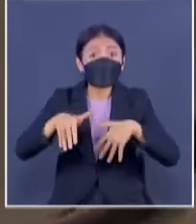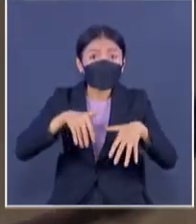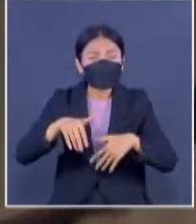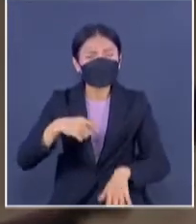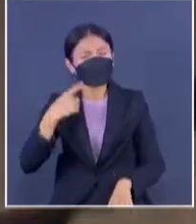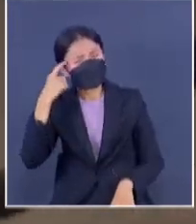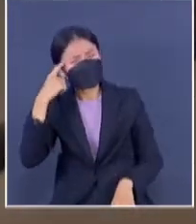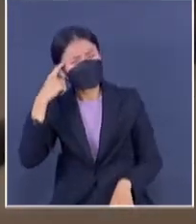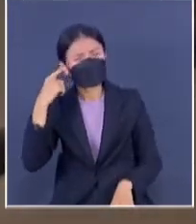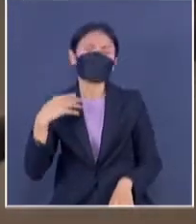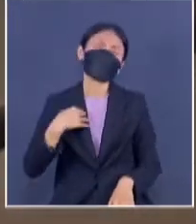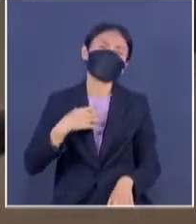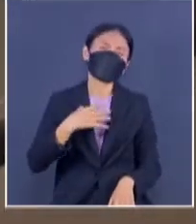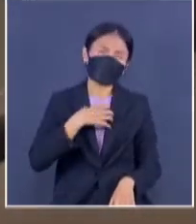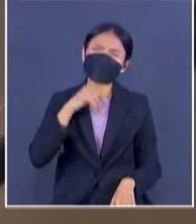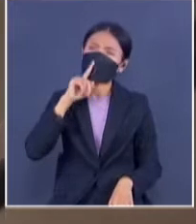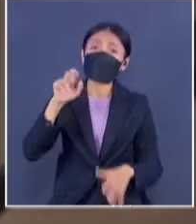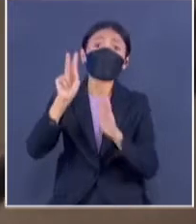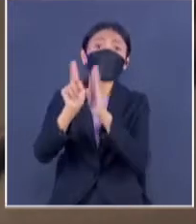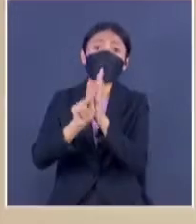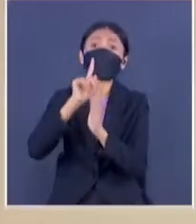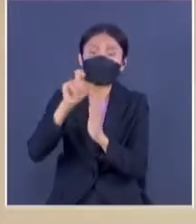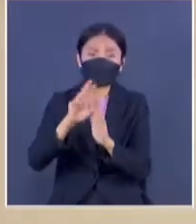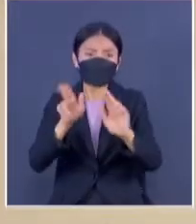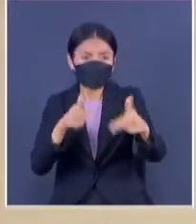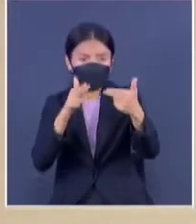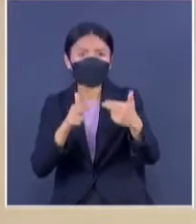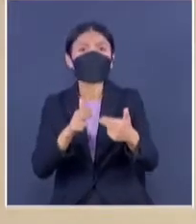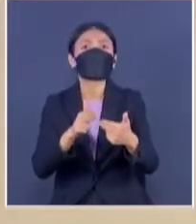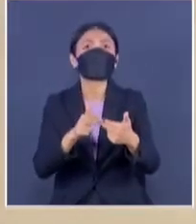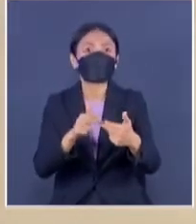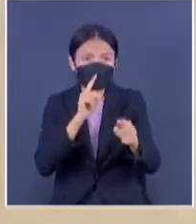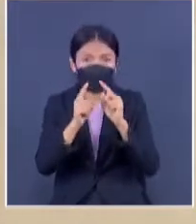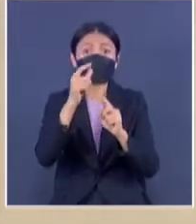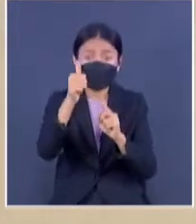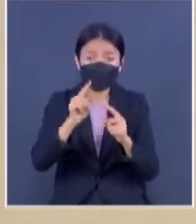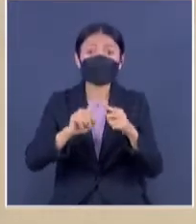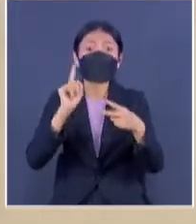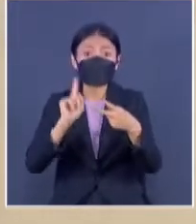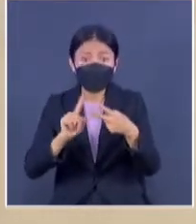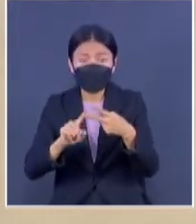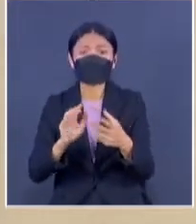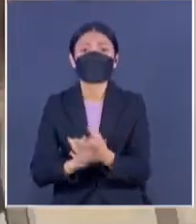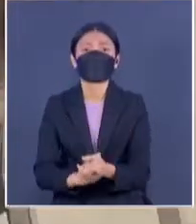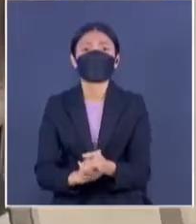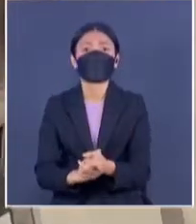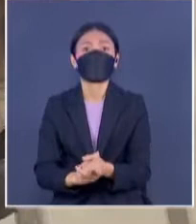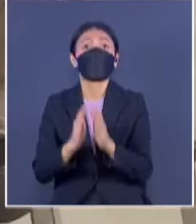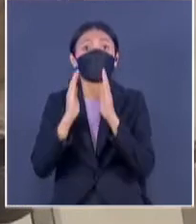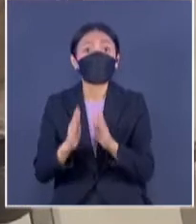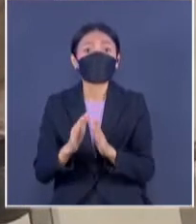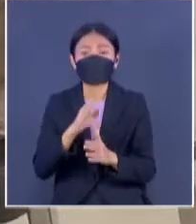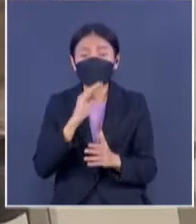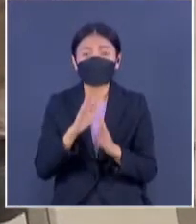ไกลด้วยการสื่อสารผ่านแอปพลิเคชันและบริการที่2นะคะเป็นการนัดพบพนักงานสอบสวนณที่ทำการเพื่อแจ้งความ